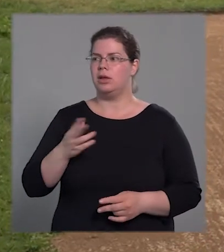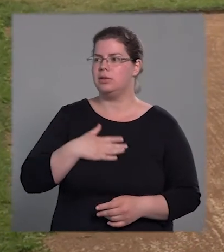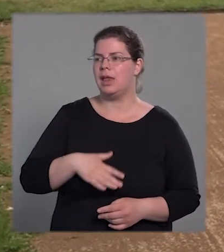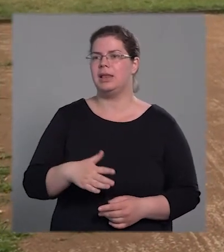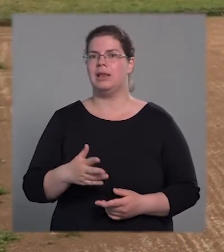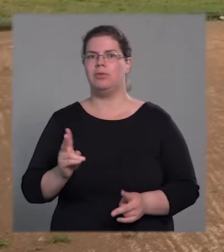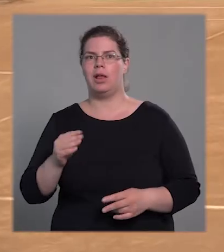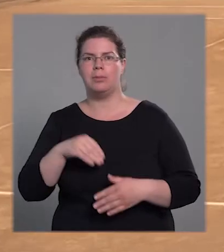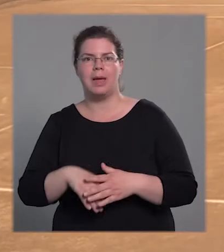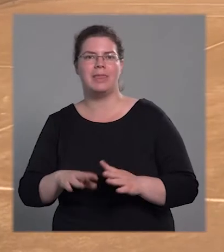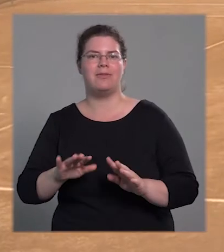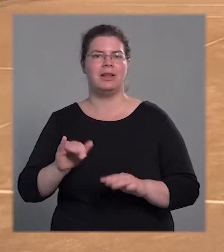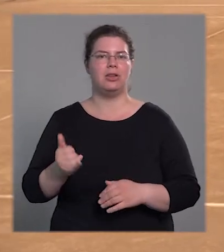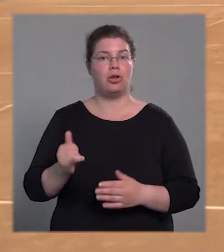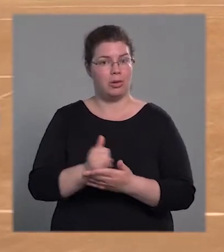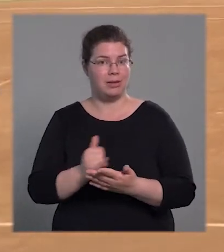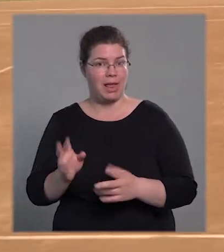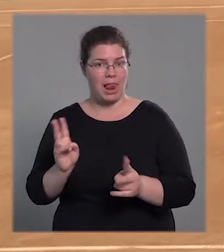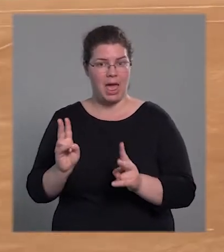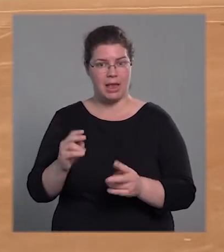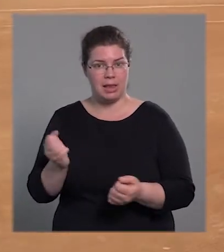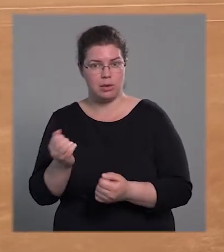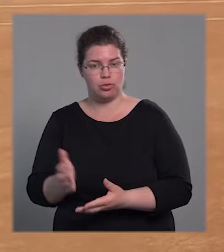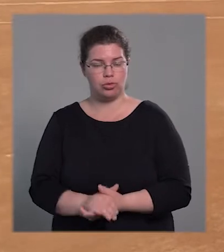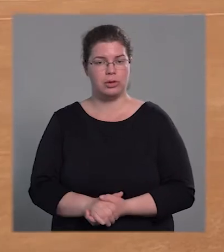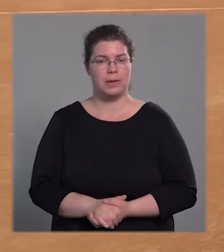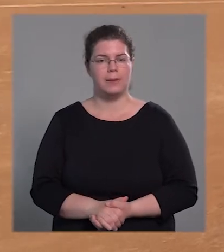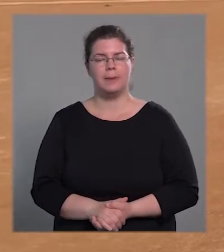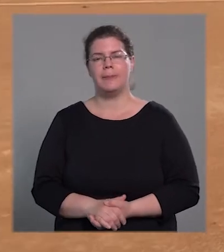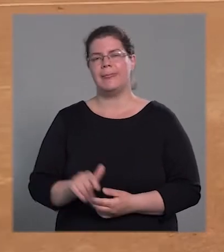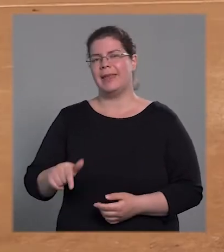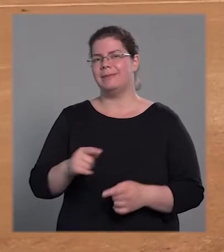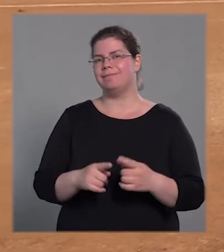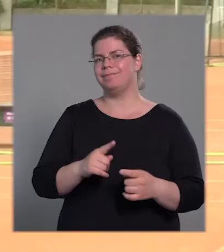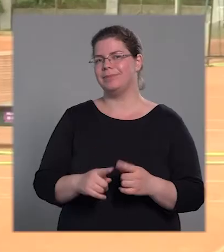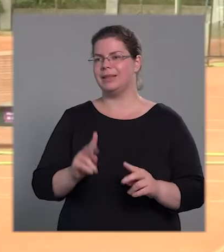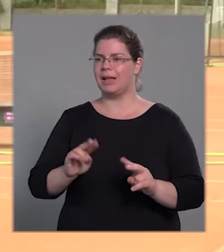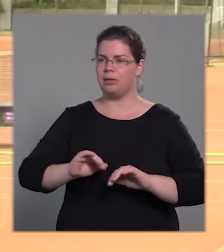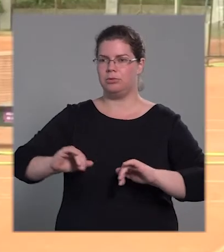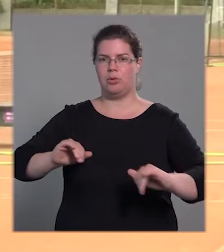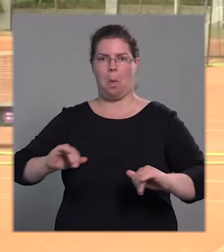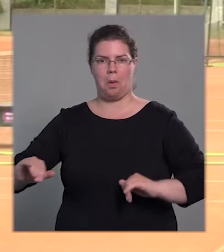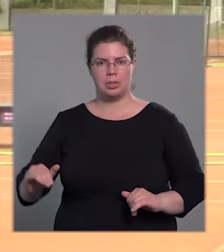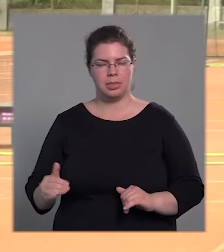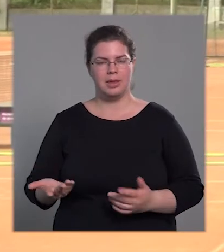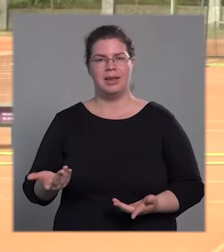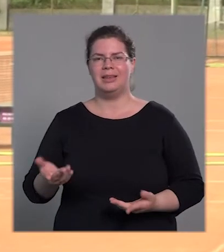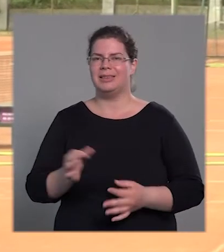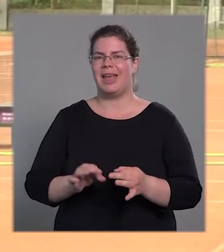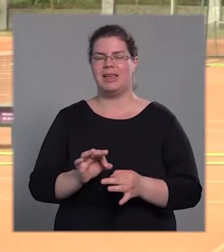akkor úgy aztán úgy igazán lehet edzősködni? Ugye ez kicsit külön kell választani. Tehát egy teljesen